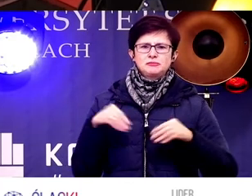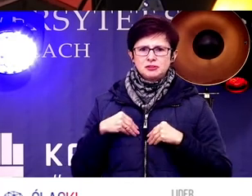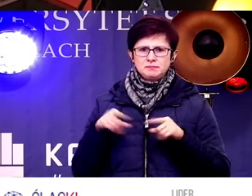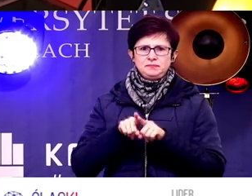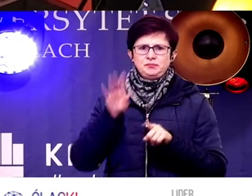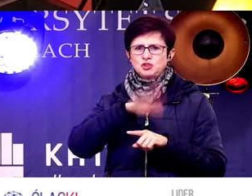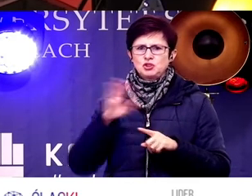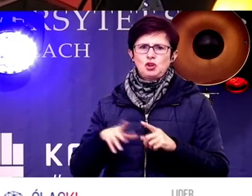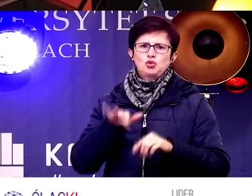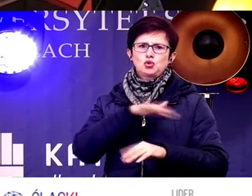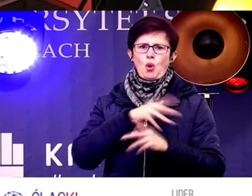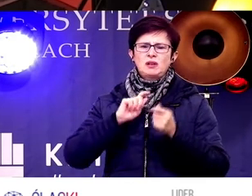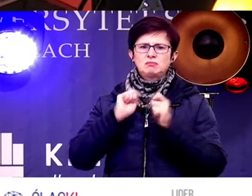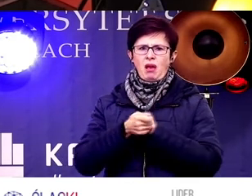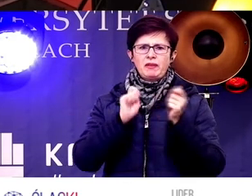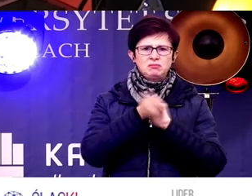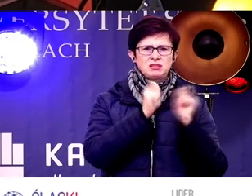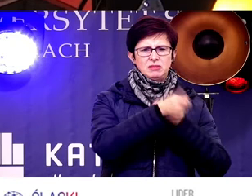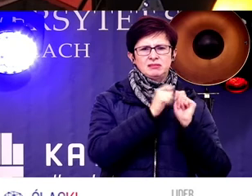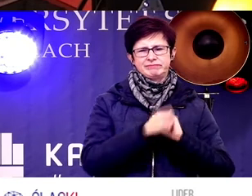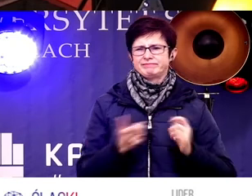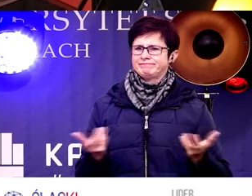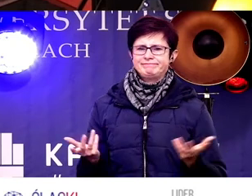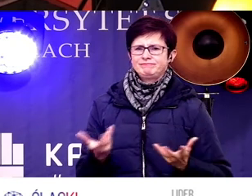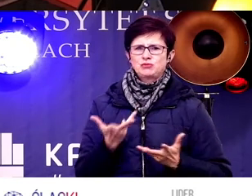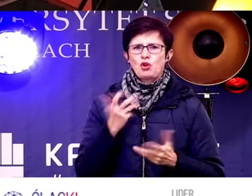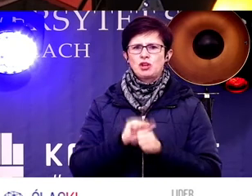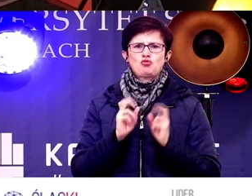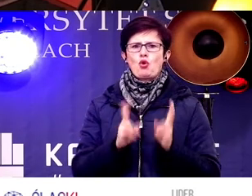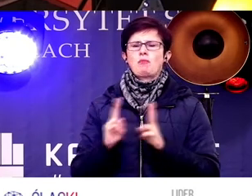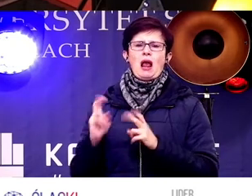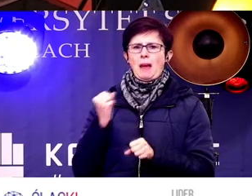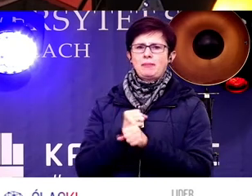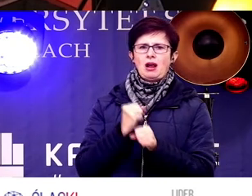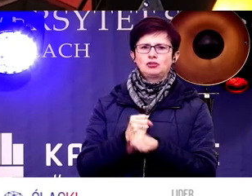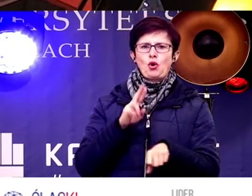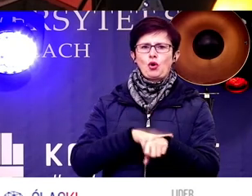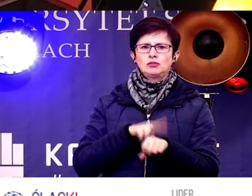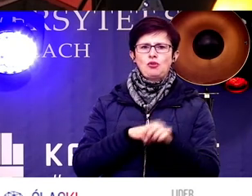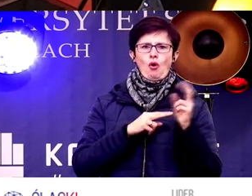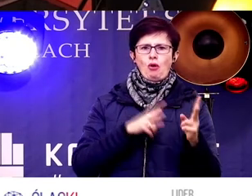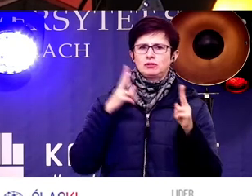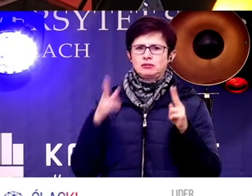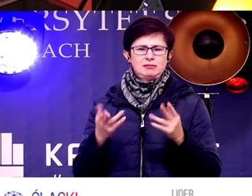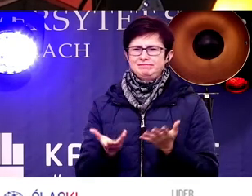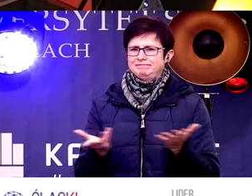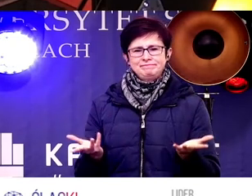zmieniają szkoły bez przerwy i tak dalej. Bo to jest służba, to nie jest praca od do godziny.